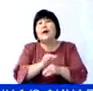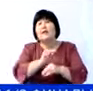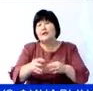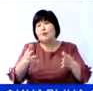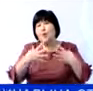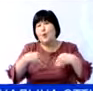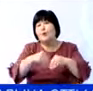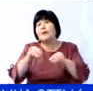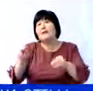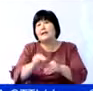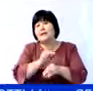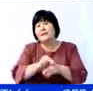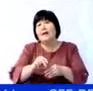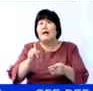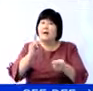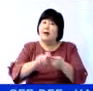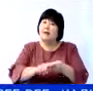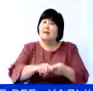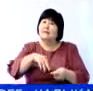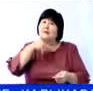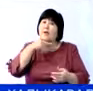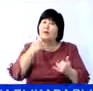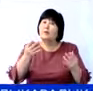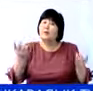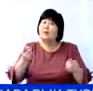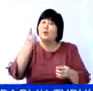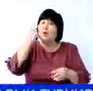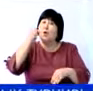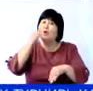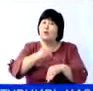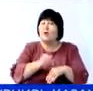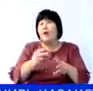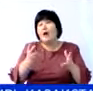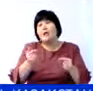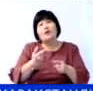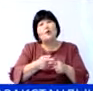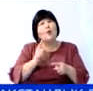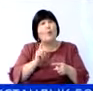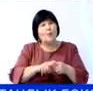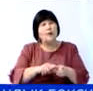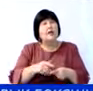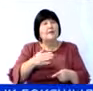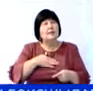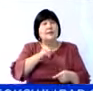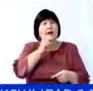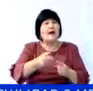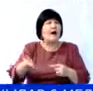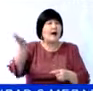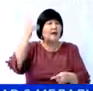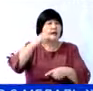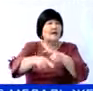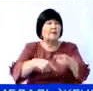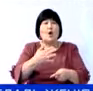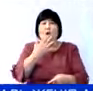отбасы тәрбиесіне қатты мән беру керек екендігін соны түсіндік. Әрине ол енді біздің ата-бабаларымыздан келе жатқан